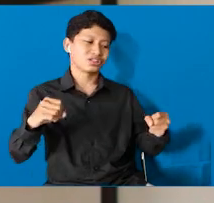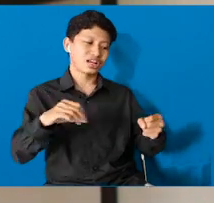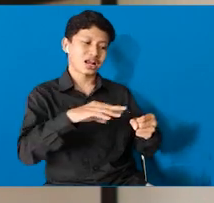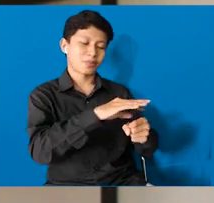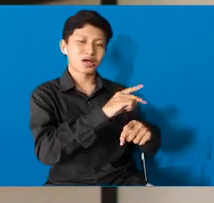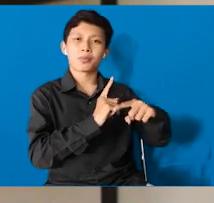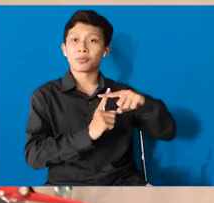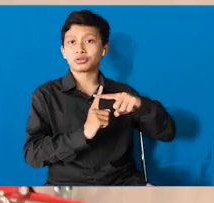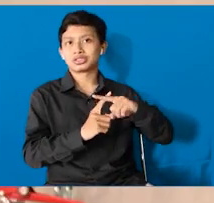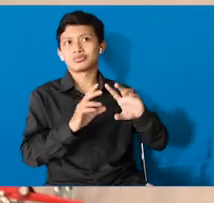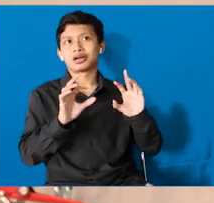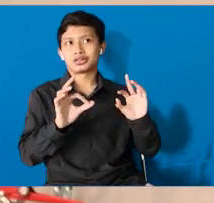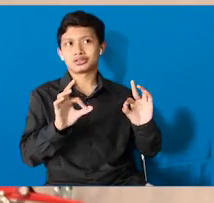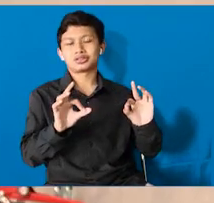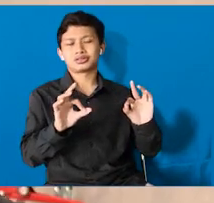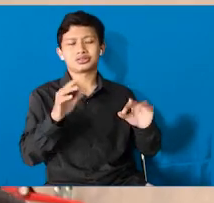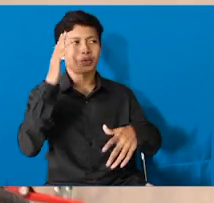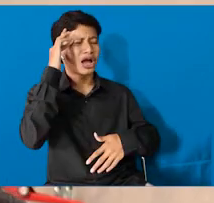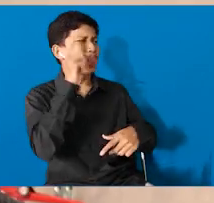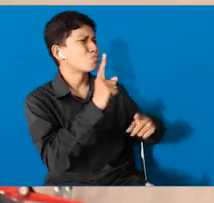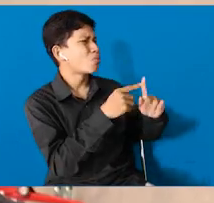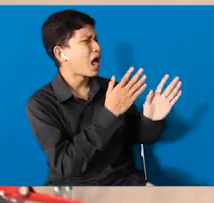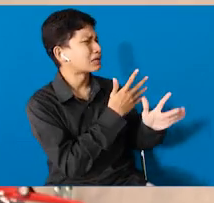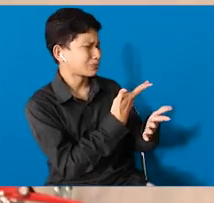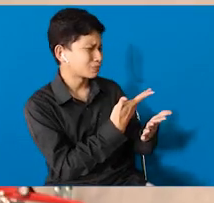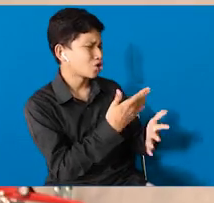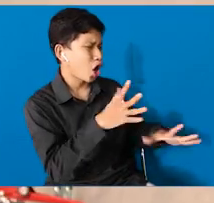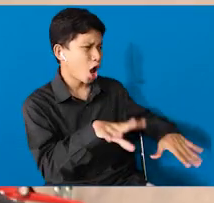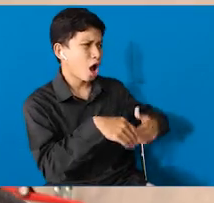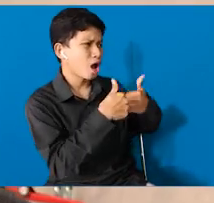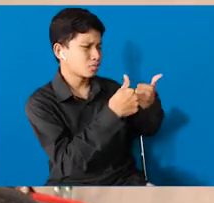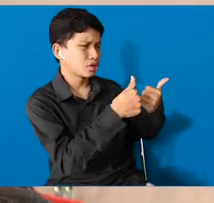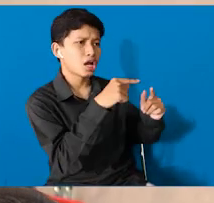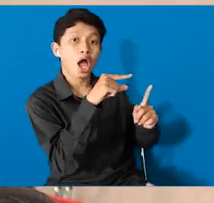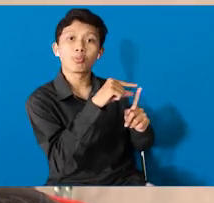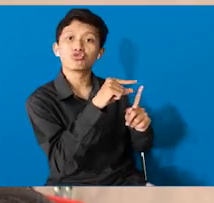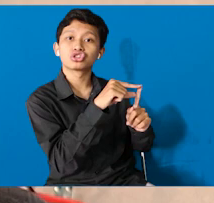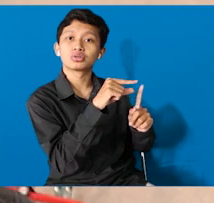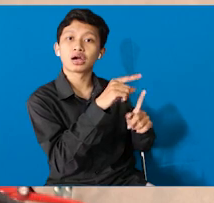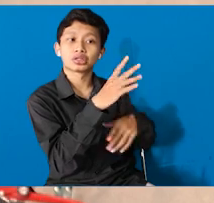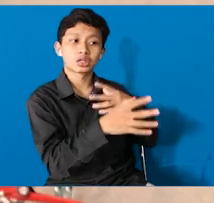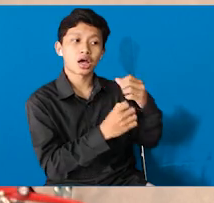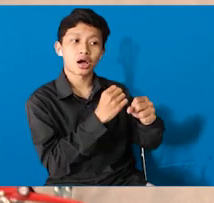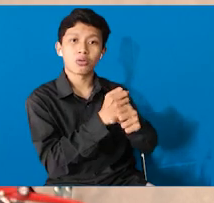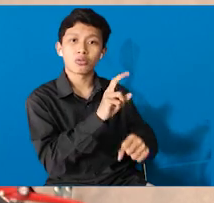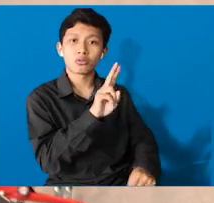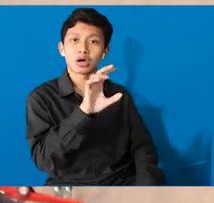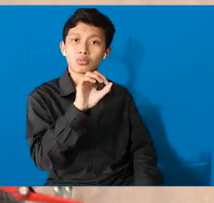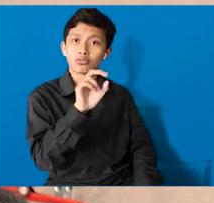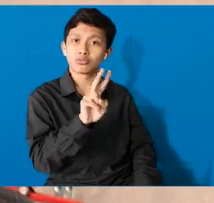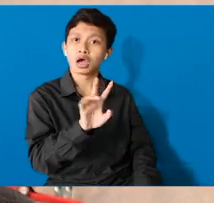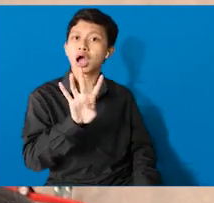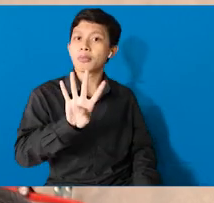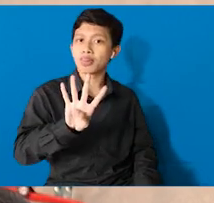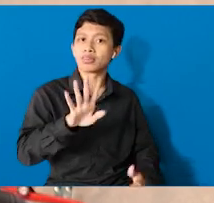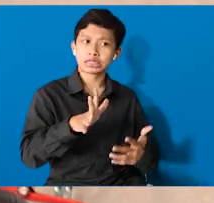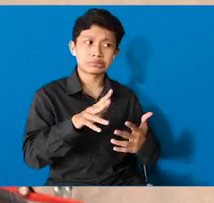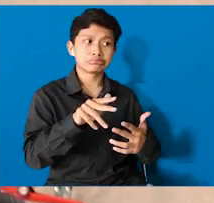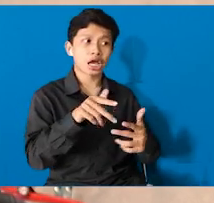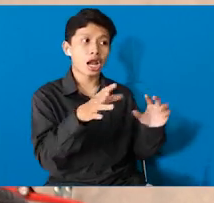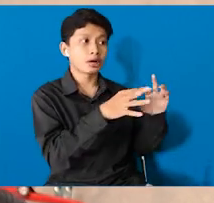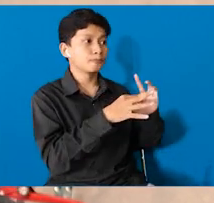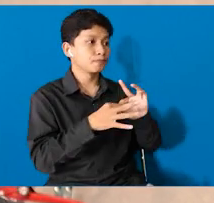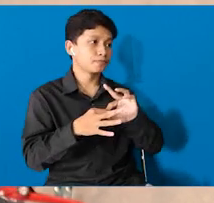dampaknya. Sama ada satu lagi, Bu Kuni. Ini istimewa, Puskesmas di tahun 2024 kami ada